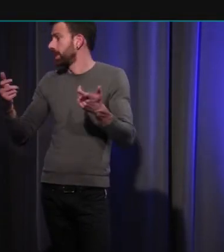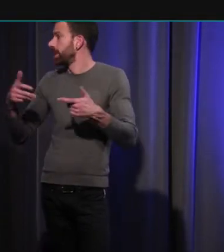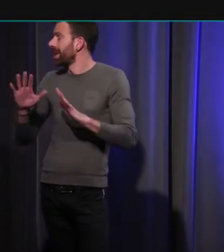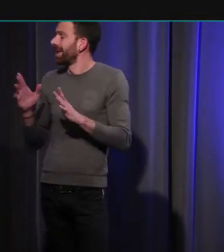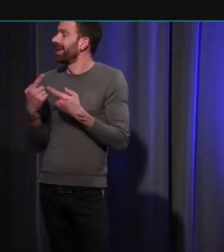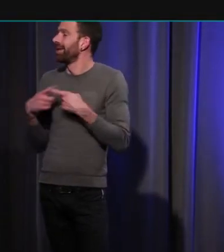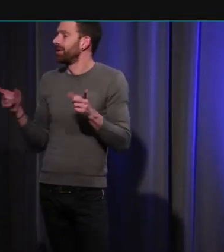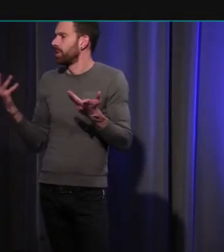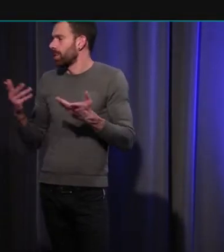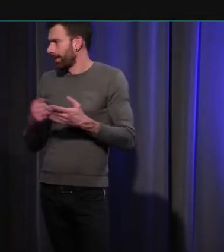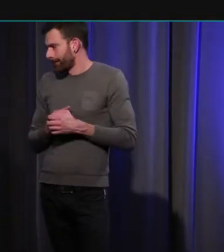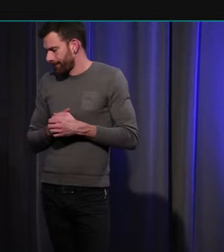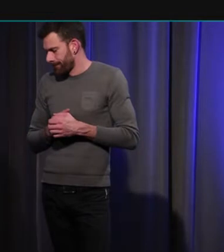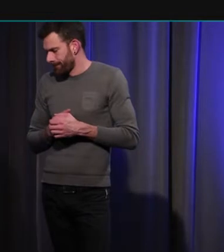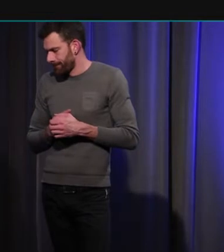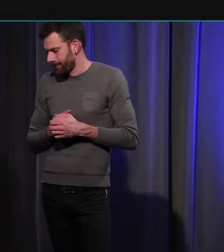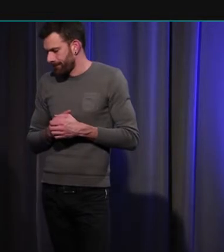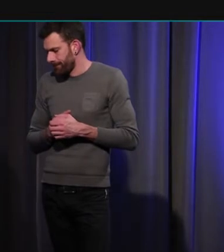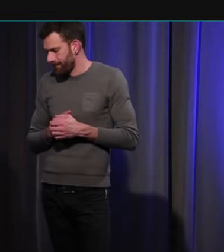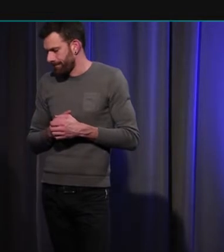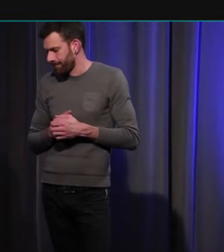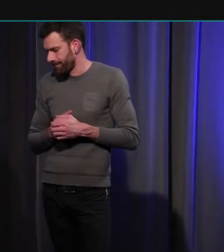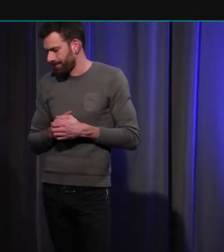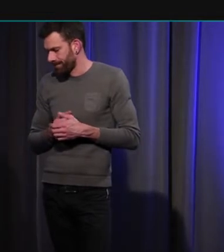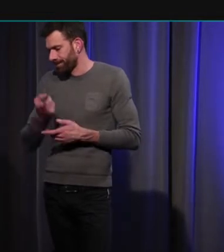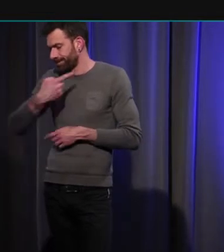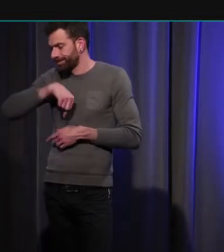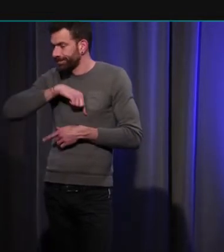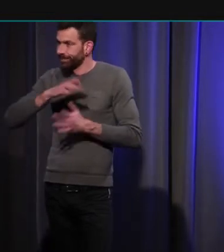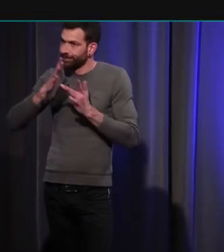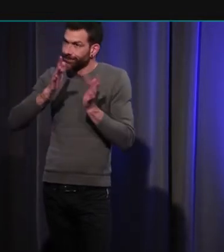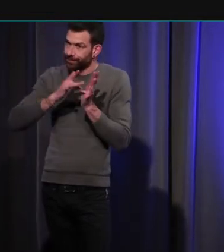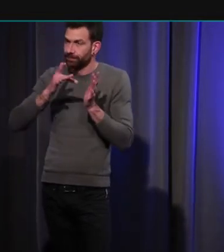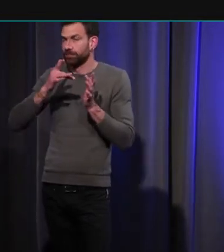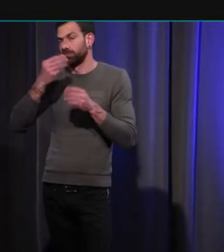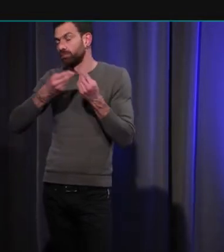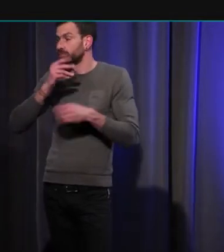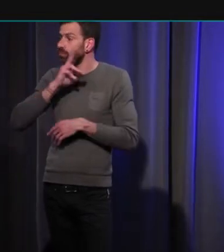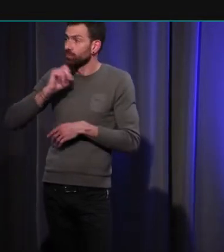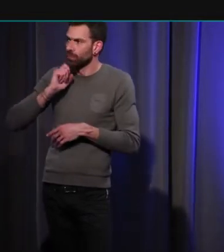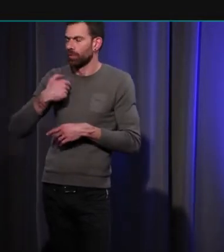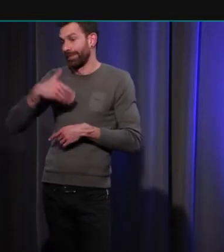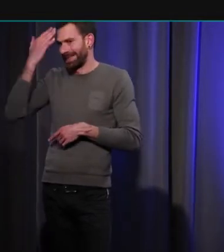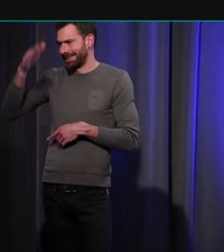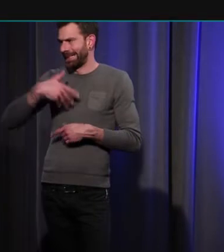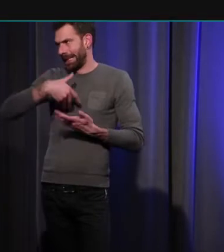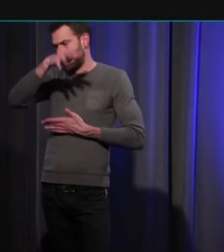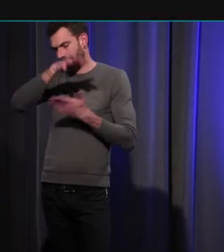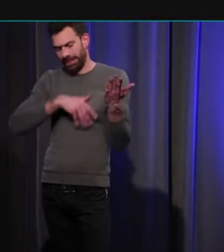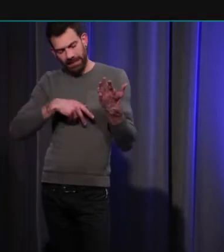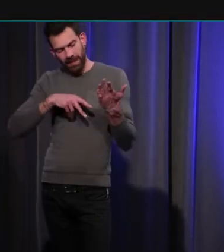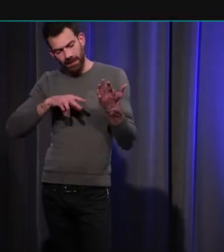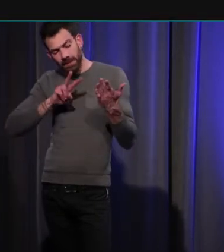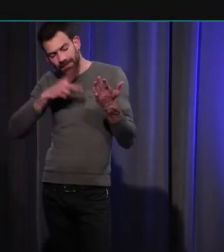différence c'est que nous autres chrétiens ou juifs savons faire de l'exégèse or